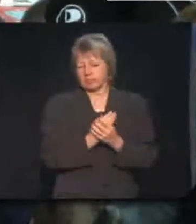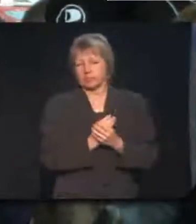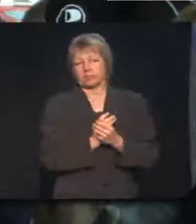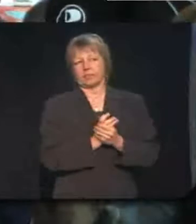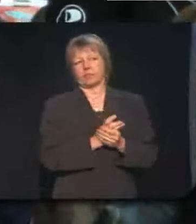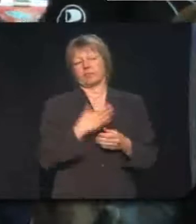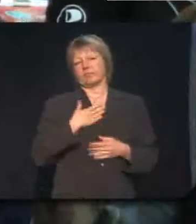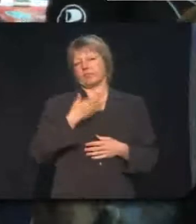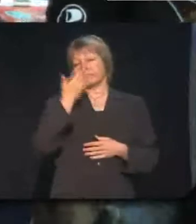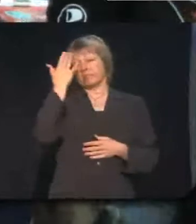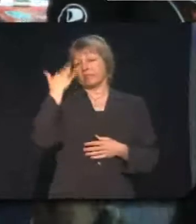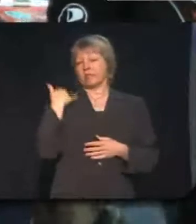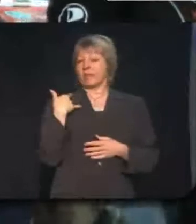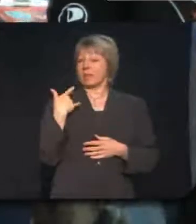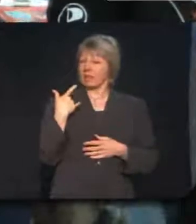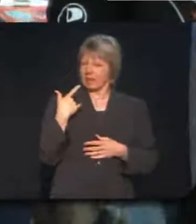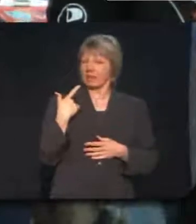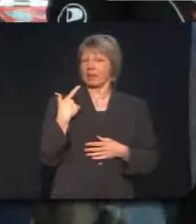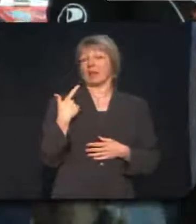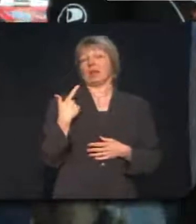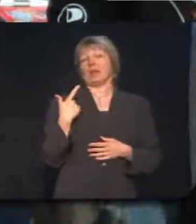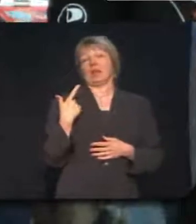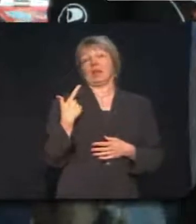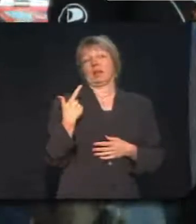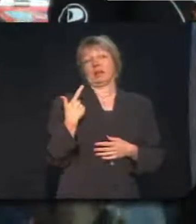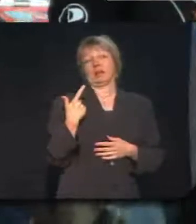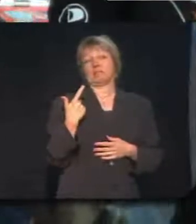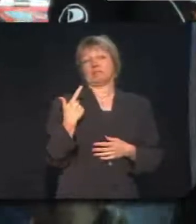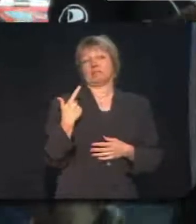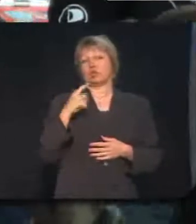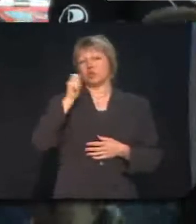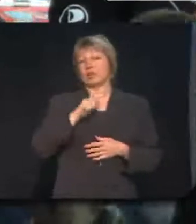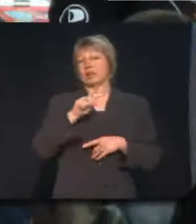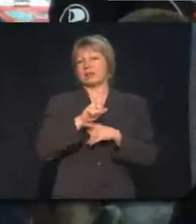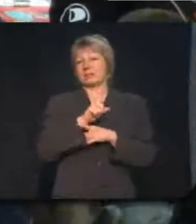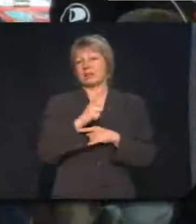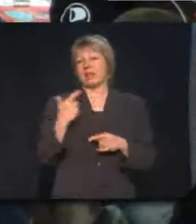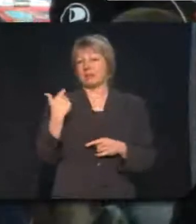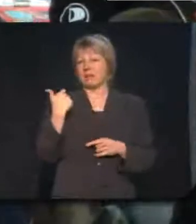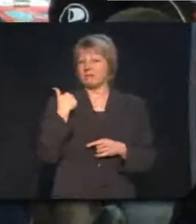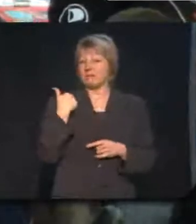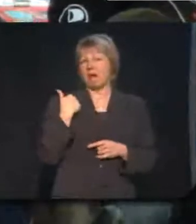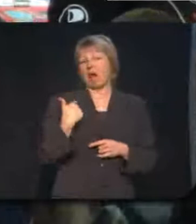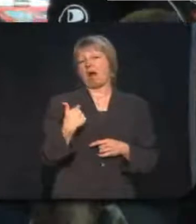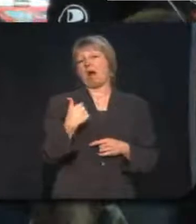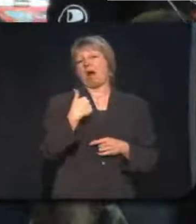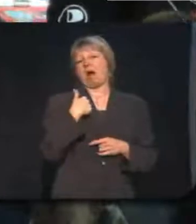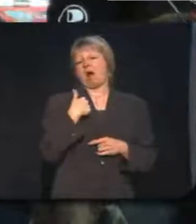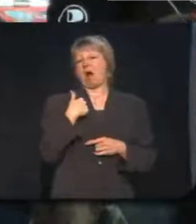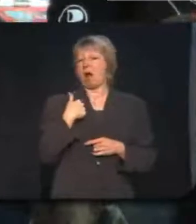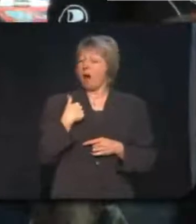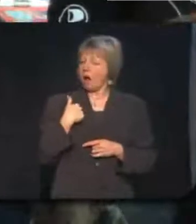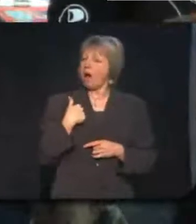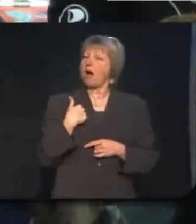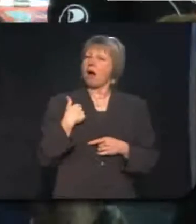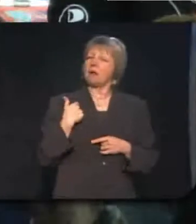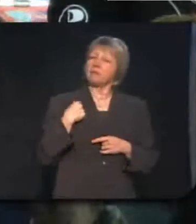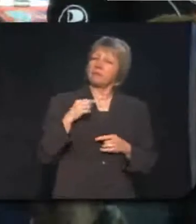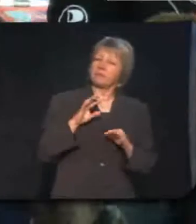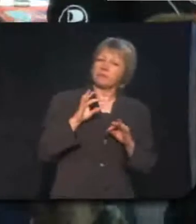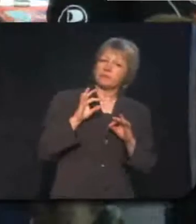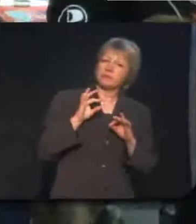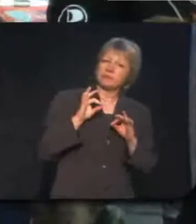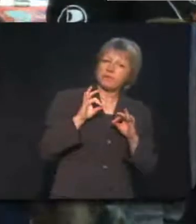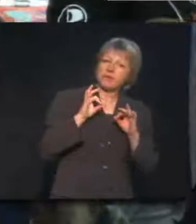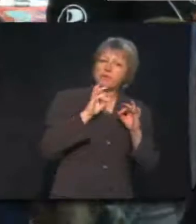zisno gegen das scharichim gekämpft mir ist das Tabak sehr wohl bekannt ich stand mit weichen Knien schon vor der Grenze Bazar Gang mit dem mit